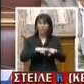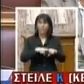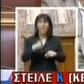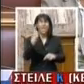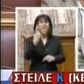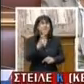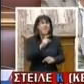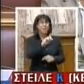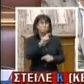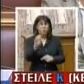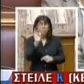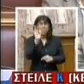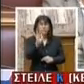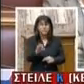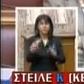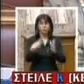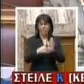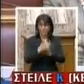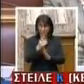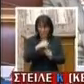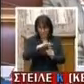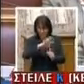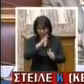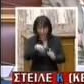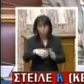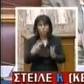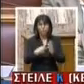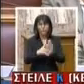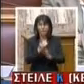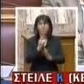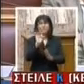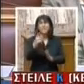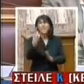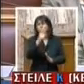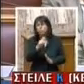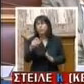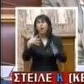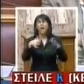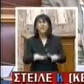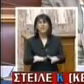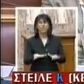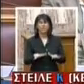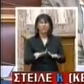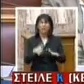1.000.000 θα φτάσουν οι άνεργοι μέσα στο 2011. Κράχ ανεργίας.